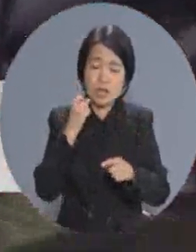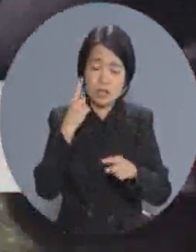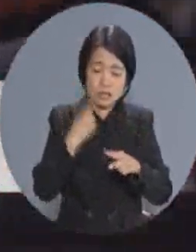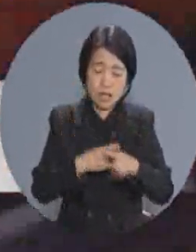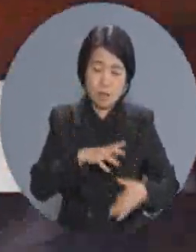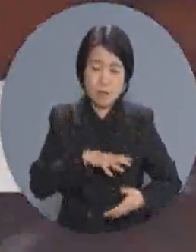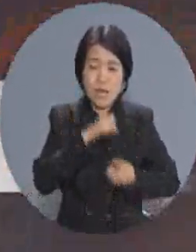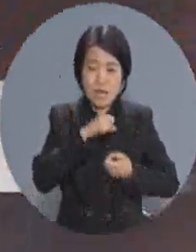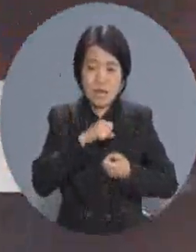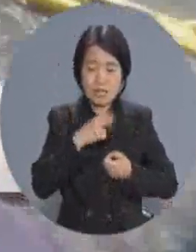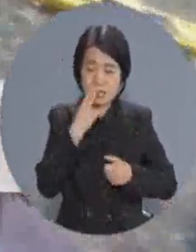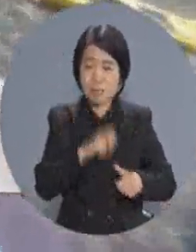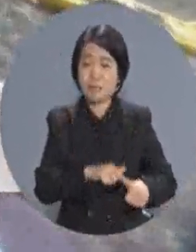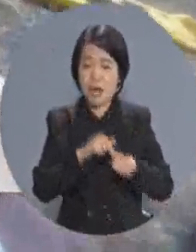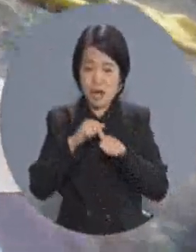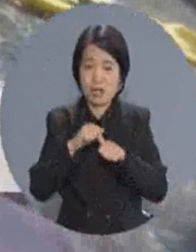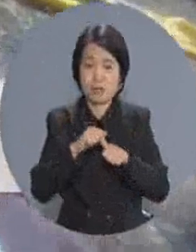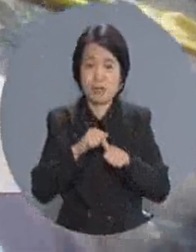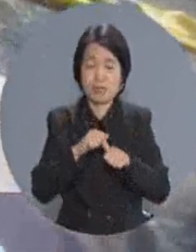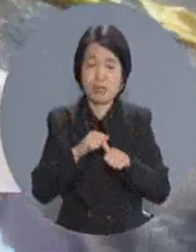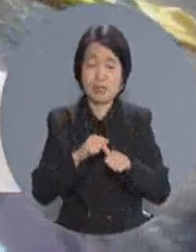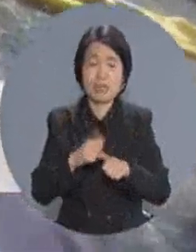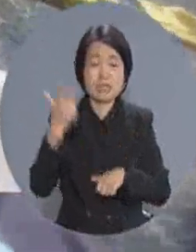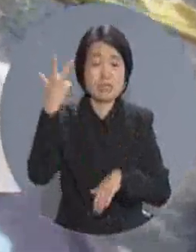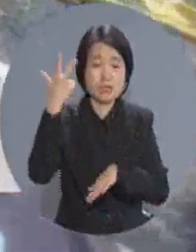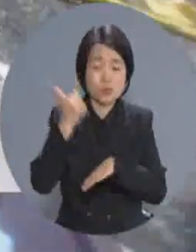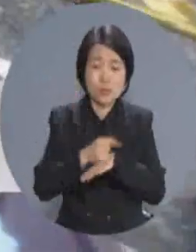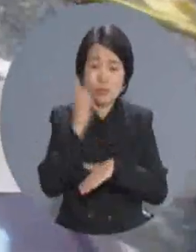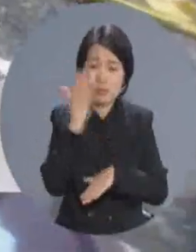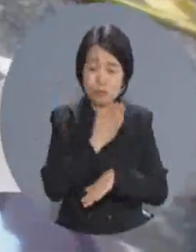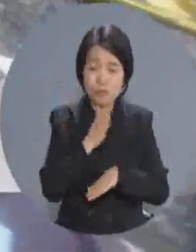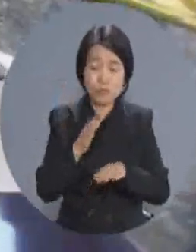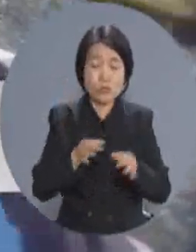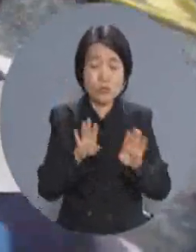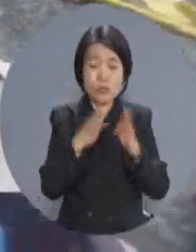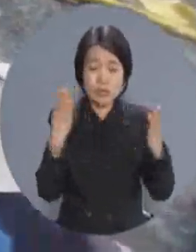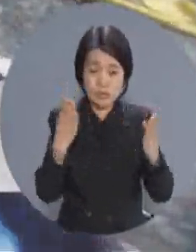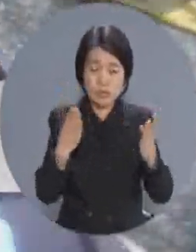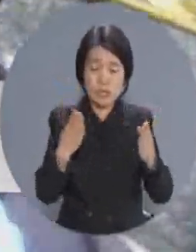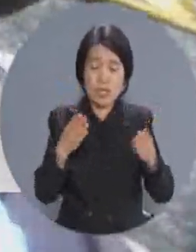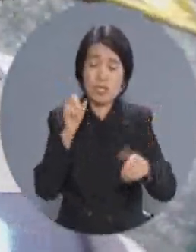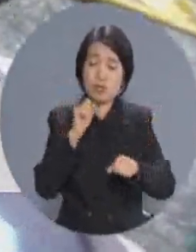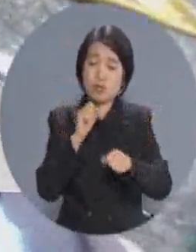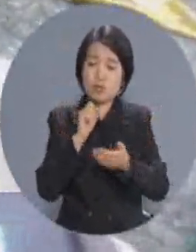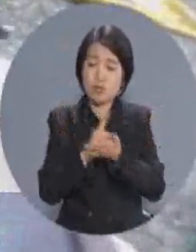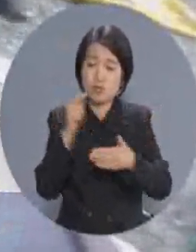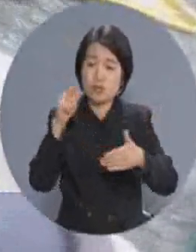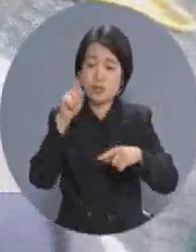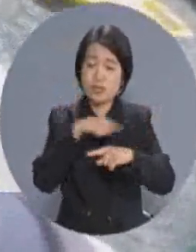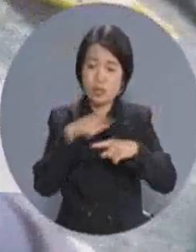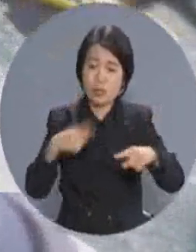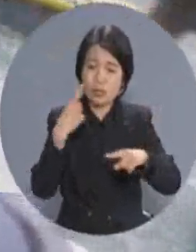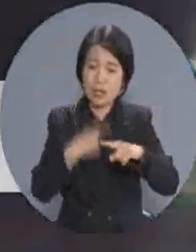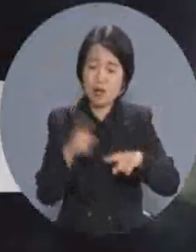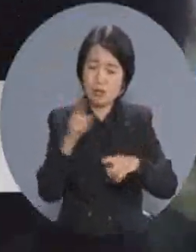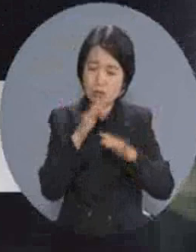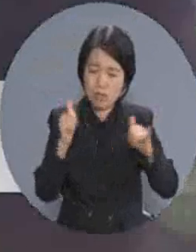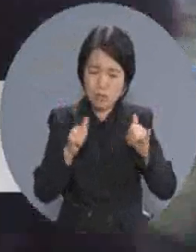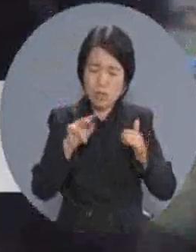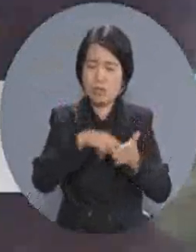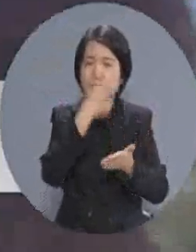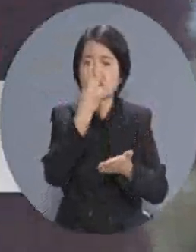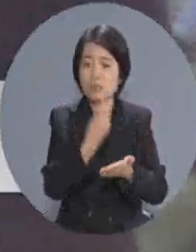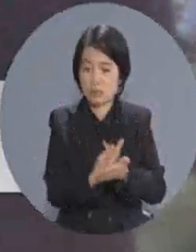시민을 살려 화제가 되고 있습니다 지난 주말에 열린 여수시장배 직장 및 클럽 축구대회에서 경기 중인 한 시민이